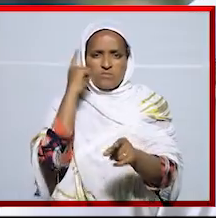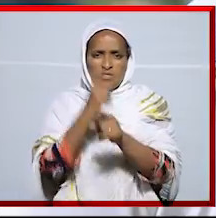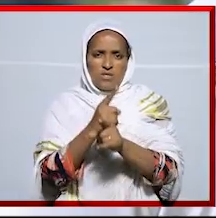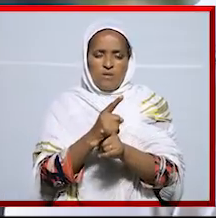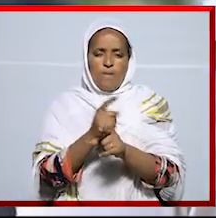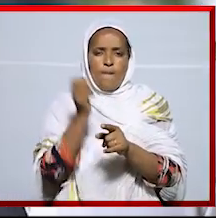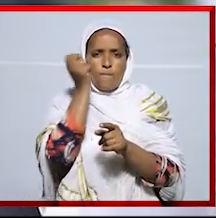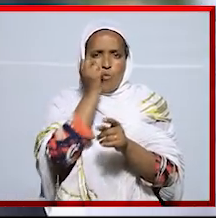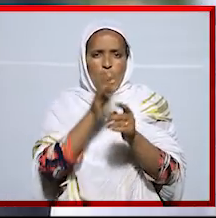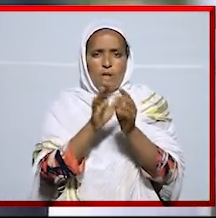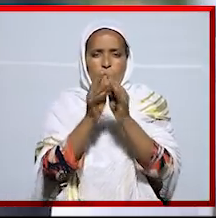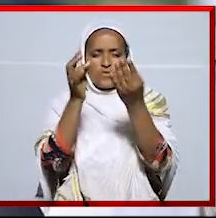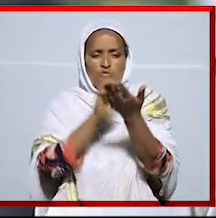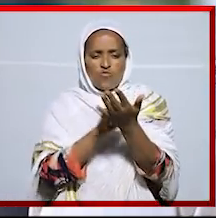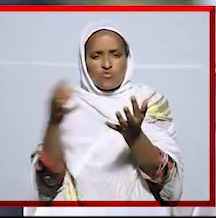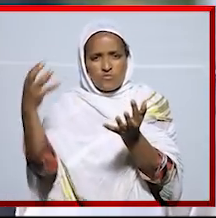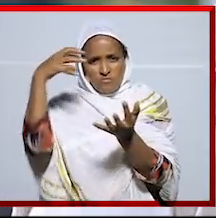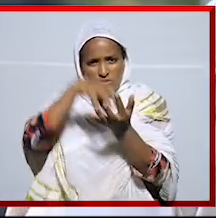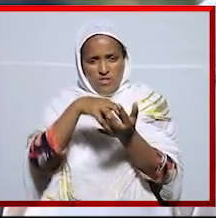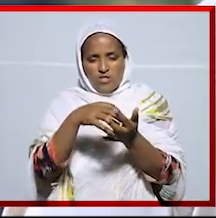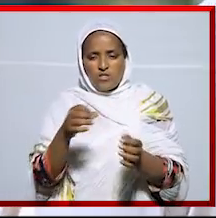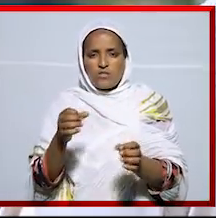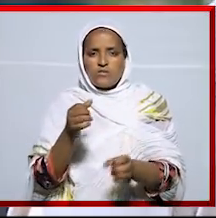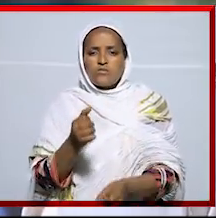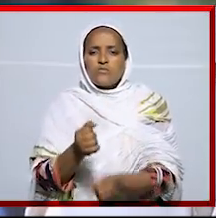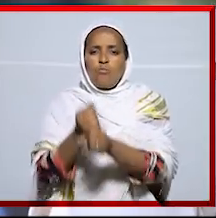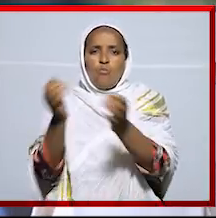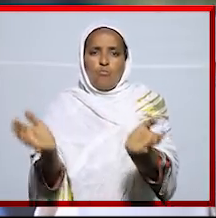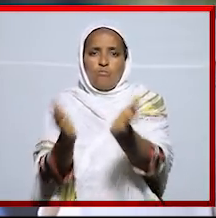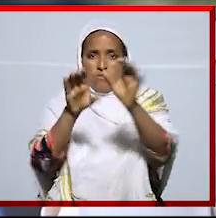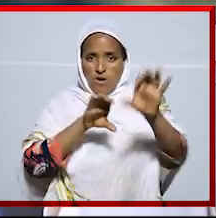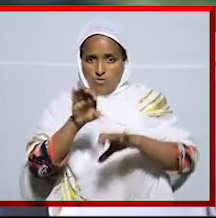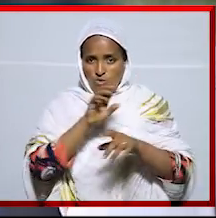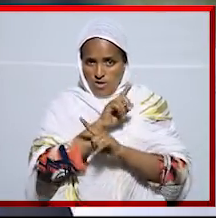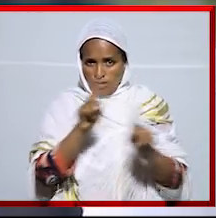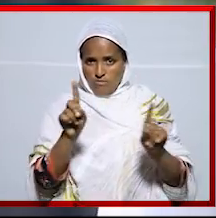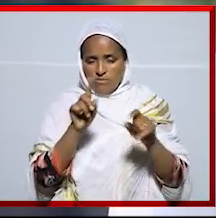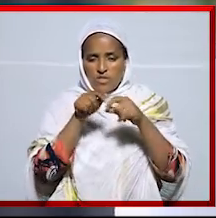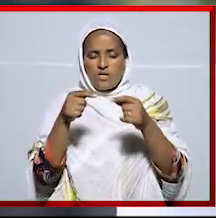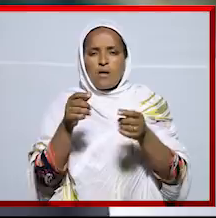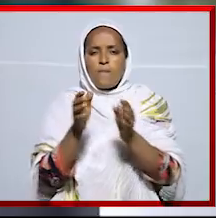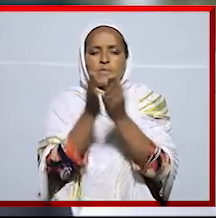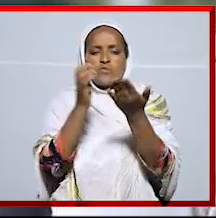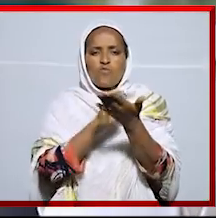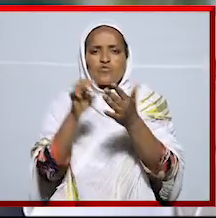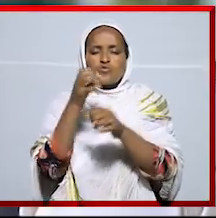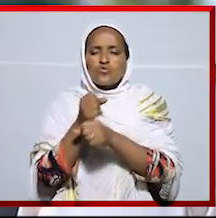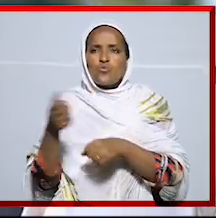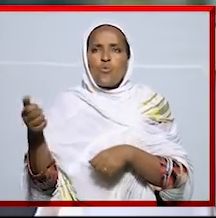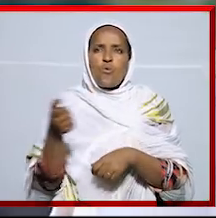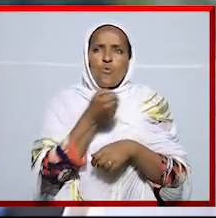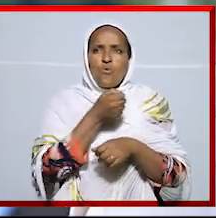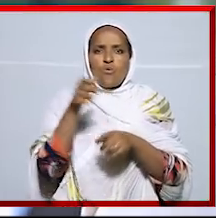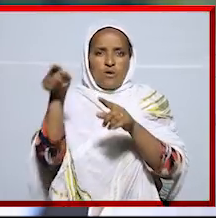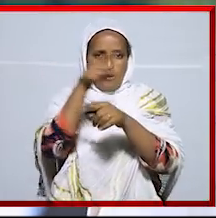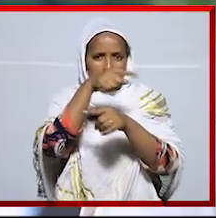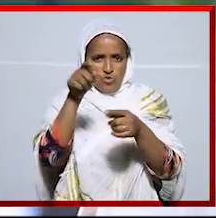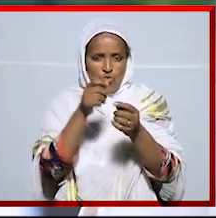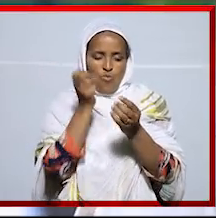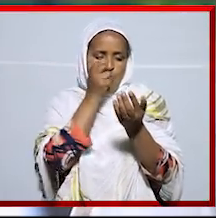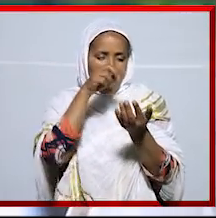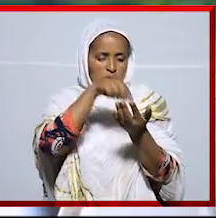just ሞባይል ላይ መጻፍ ቅዱስ ማስጫኑን ሰፖርት ያያረኩ አይደለም ግን ያው መጻፍ ቅዱስን ይዞ ከመዞር